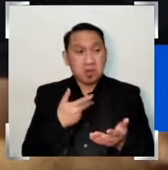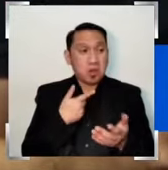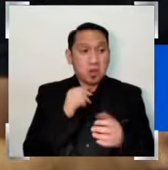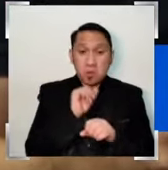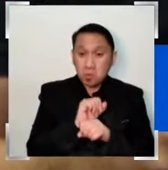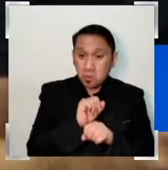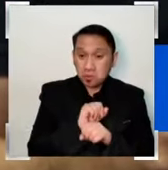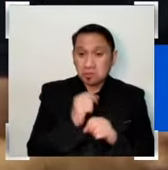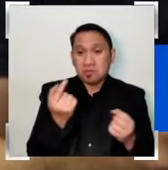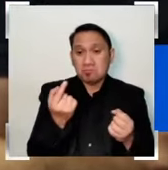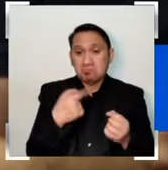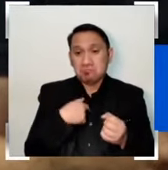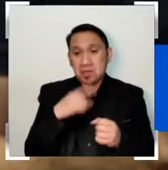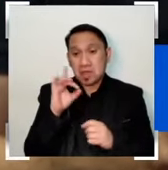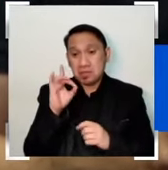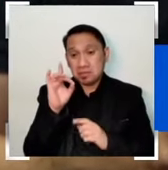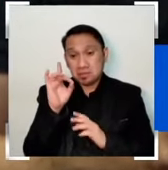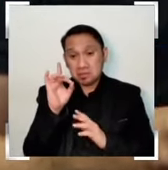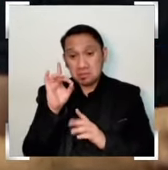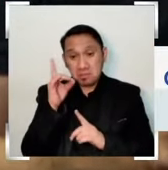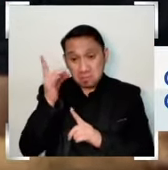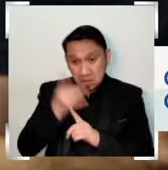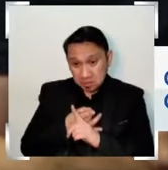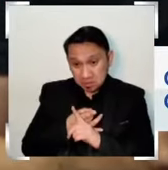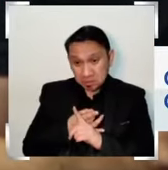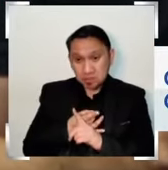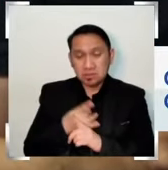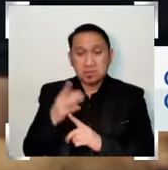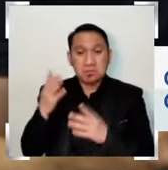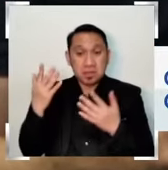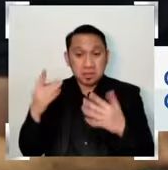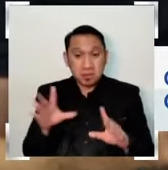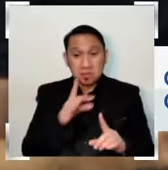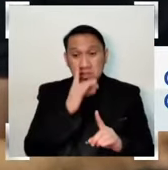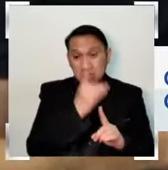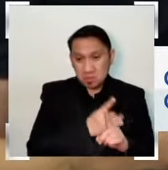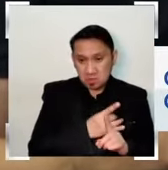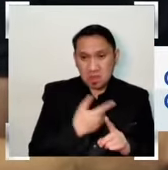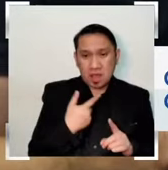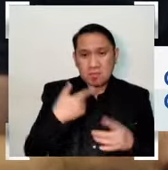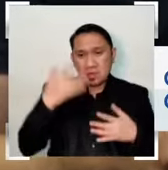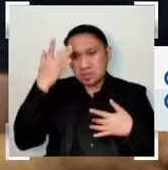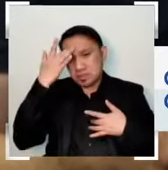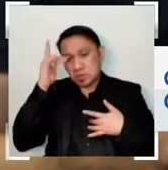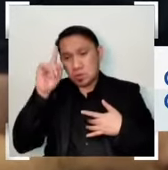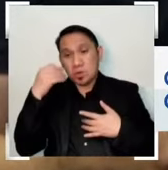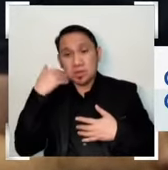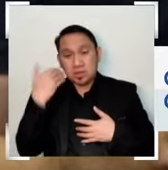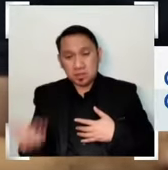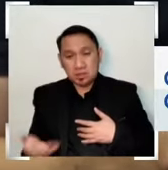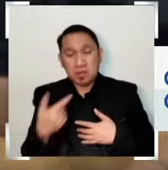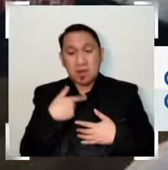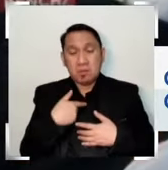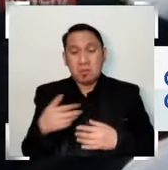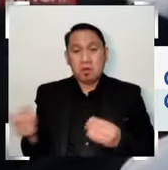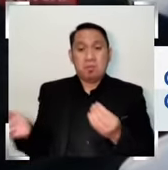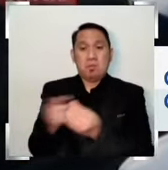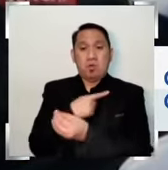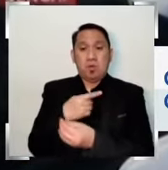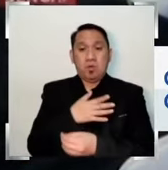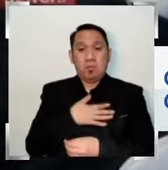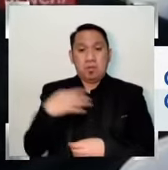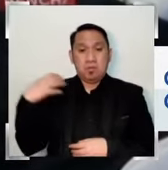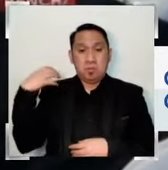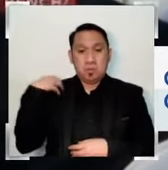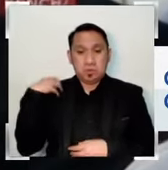8 buwan. Tapos po pagkalipas po ng 8 buwan, nagkasakit po isang araw. Basta na lang po ako pinaalis ng amo ko. Hindi ko